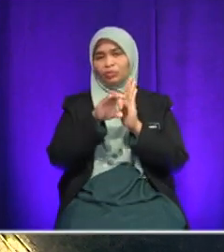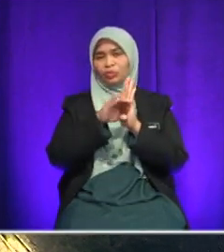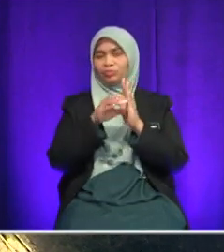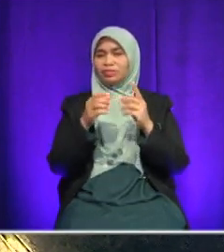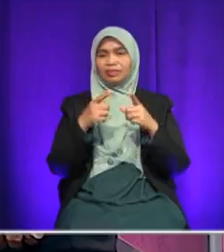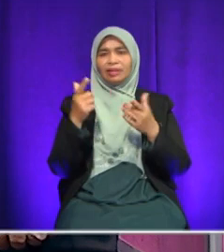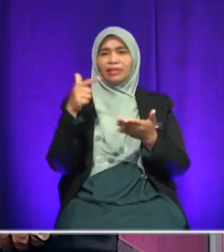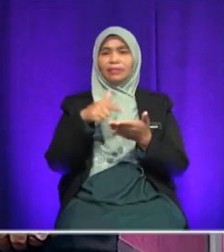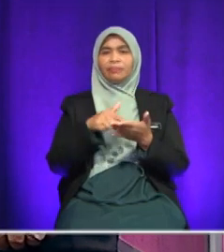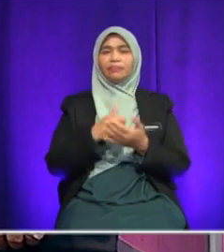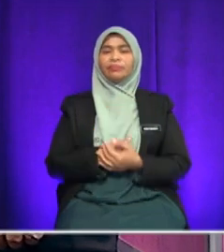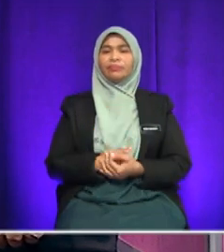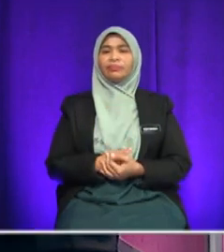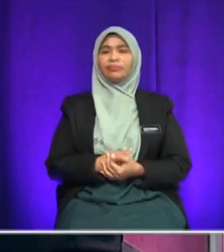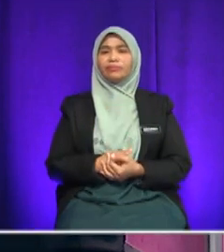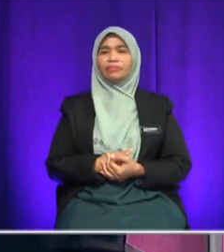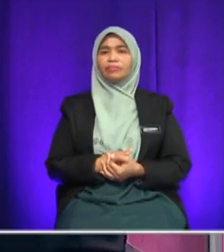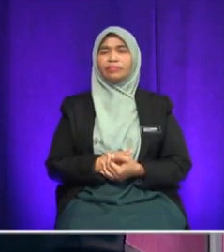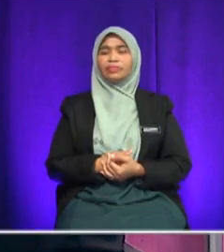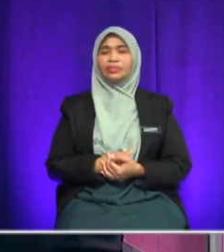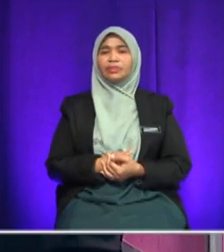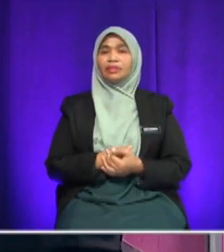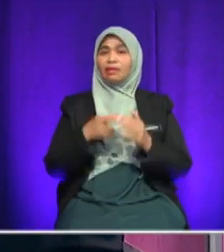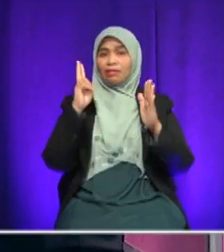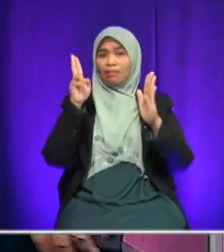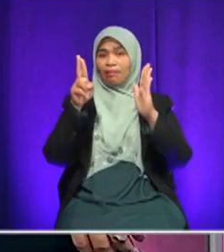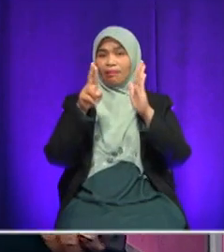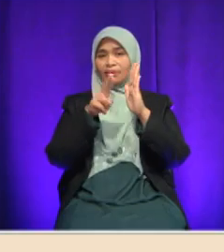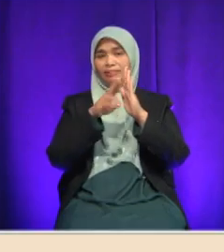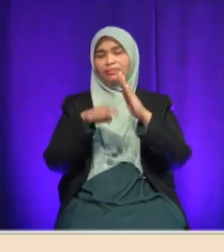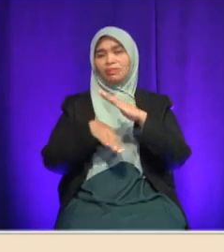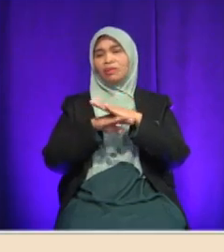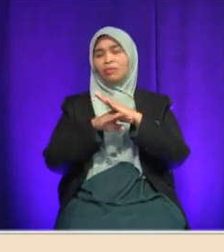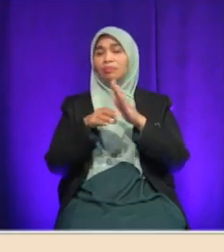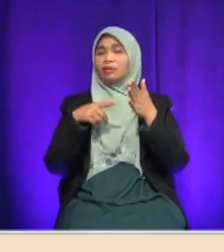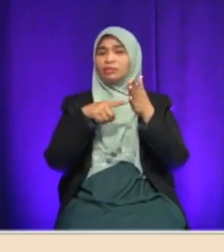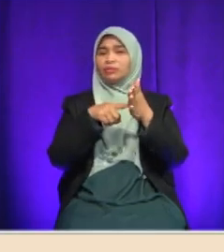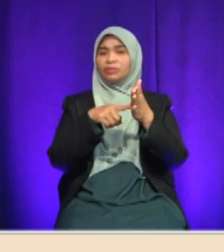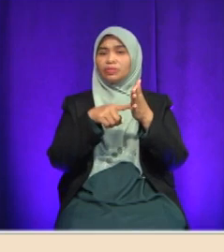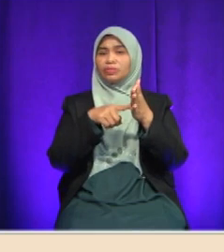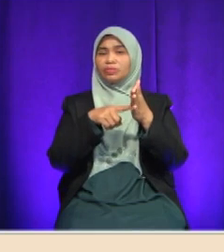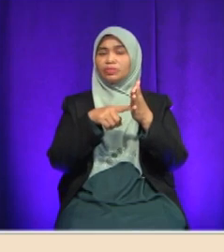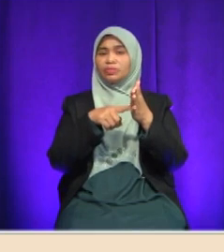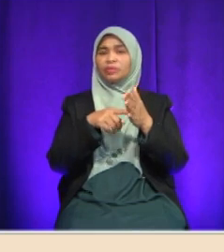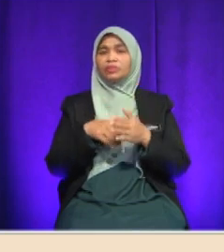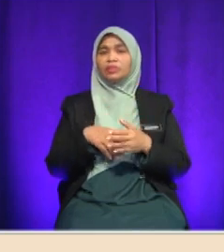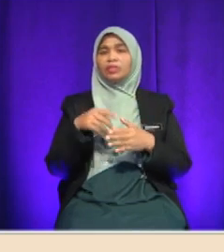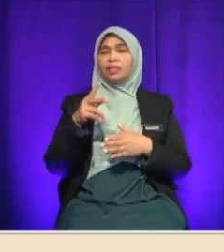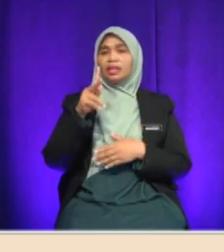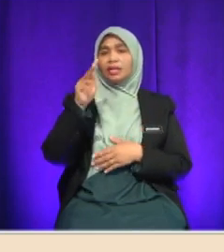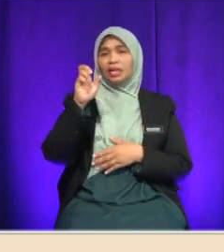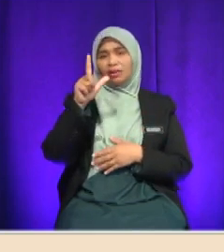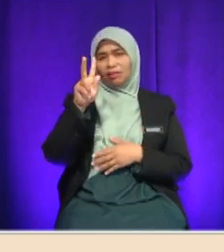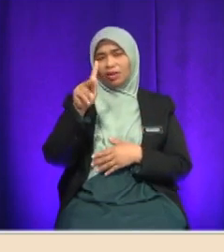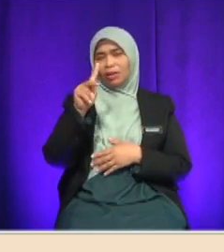yang seterusnya, okey, rajah di bawah menunjukkan keluk permintaan